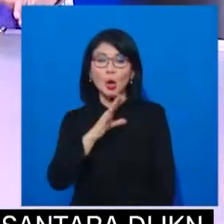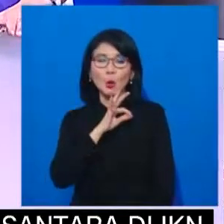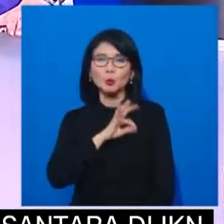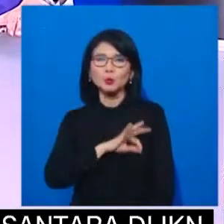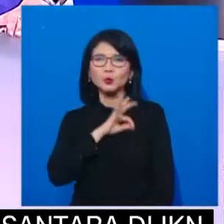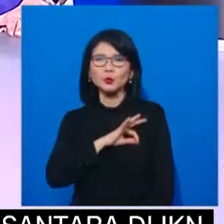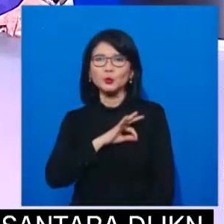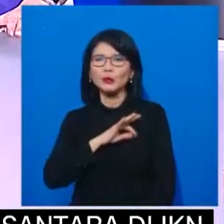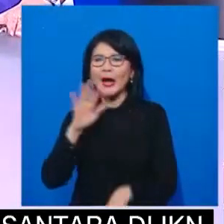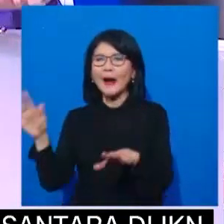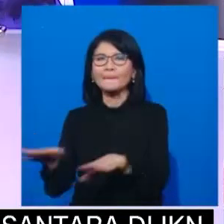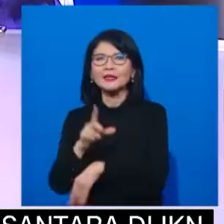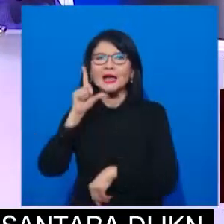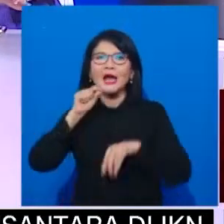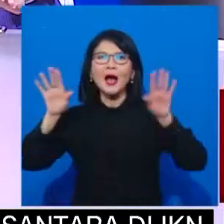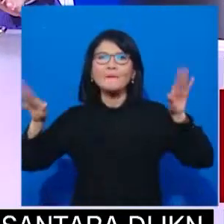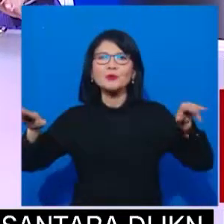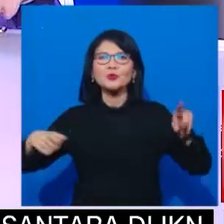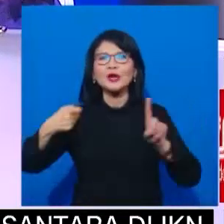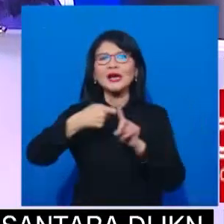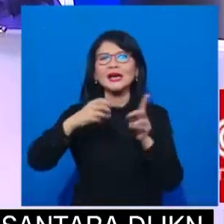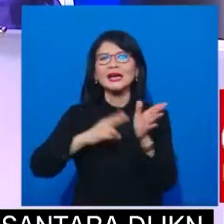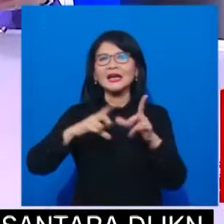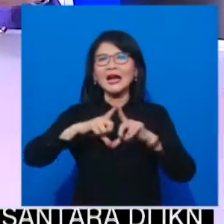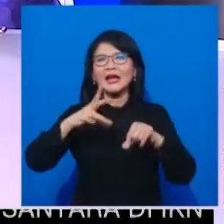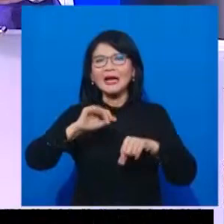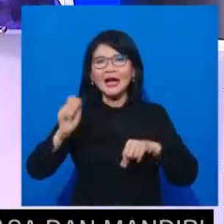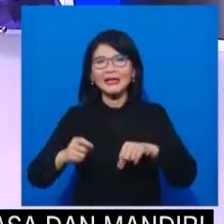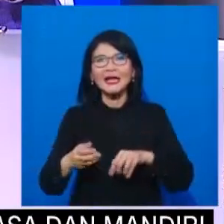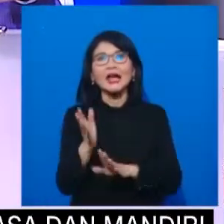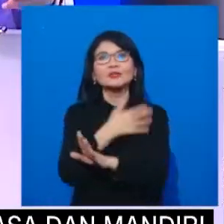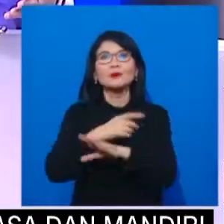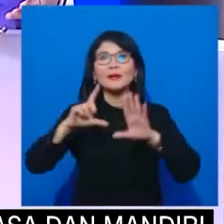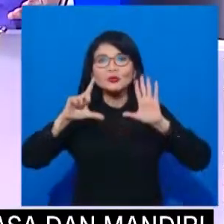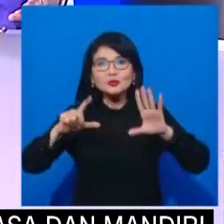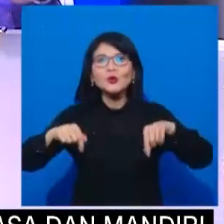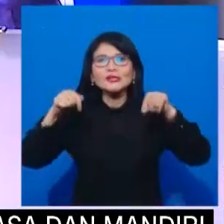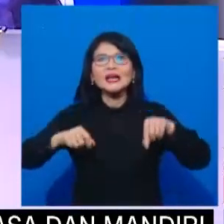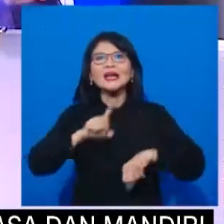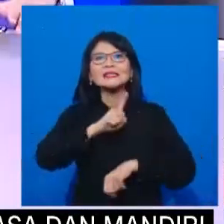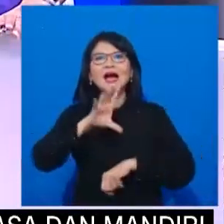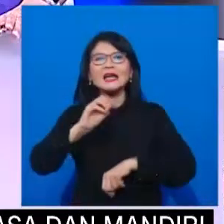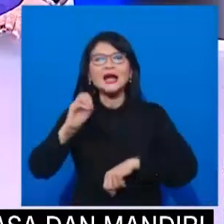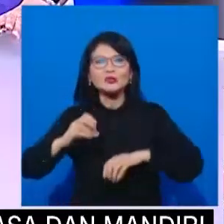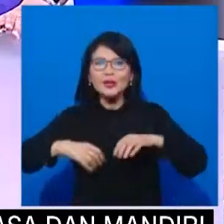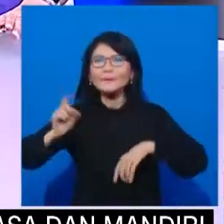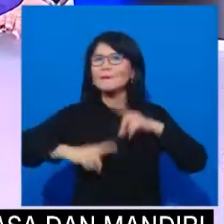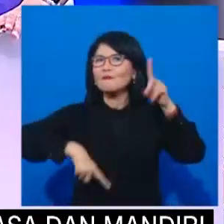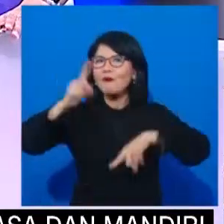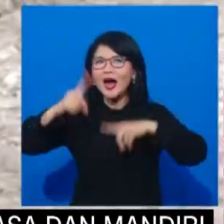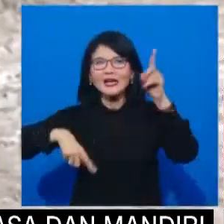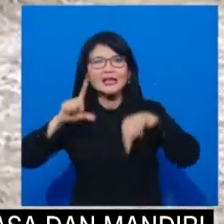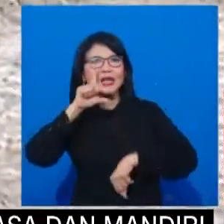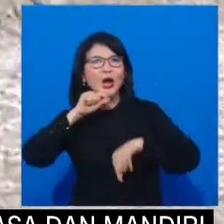dari beternak burung kenari. Dari 7 ekor kenari, kini ternaknya mencapai ratusan ekor kenari berbagai jenis.